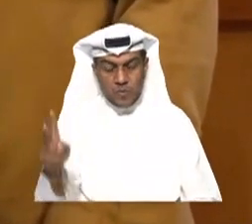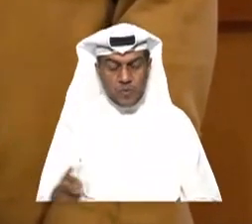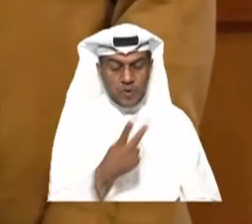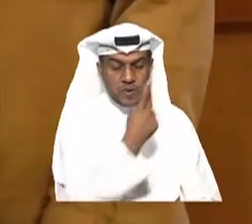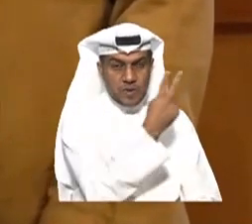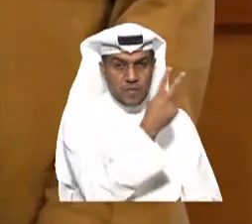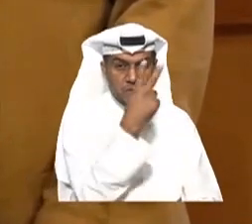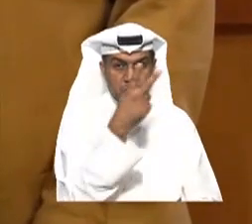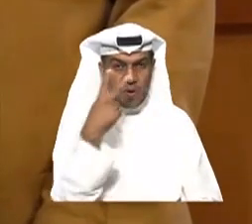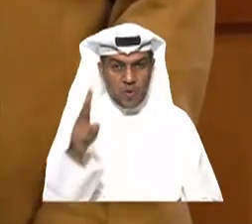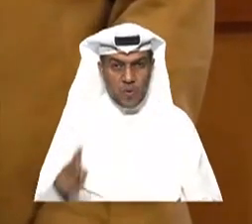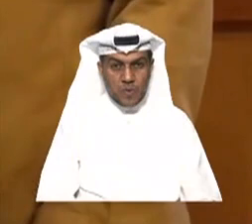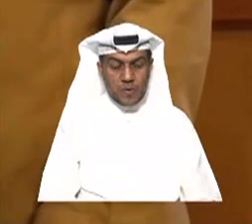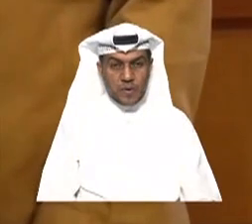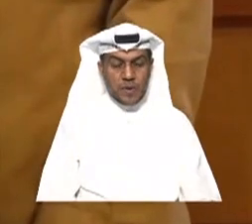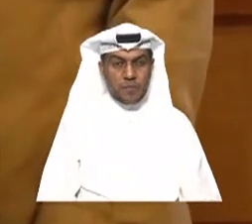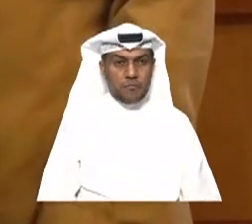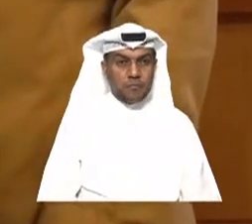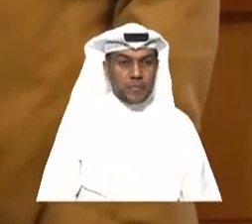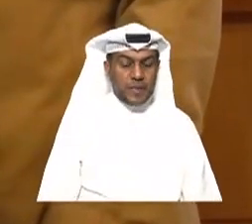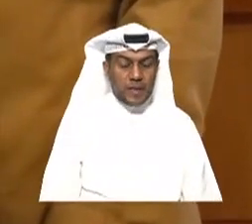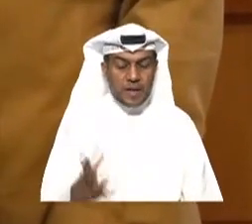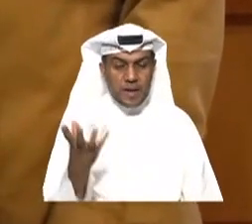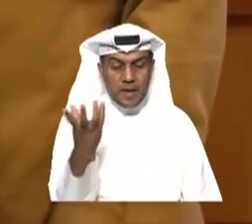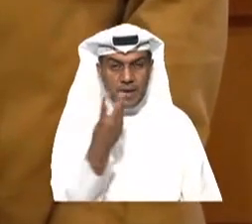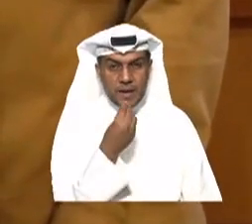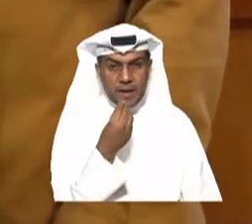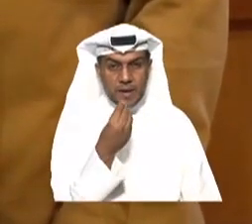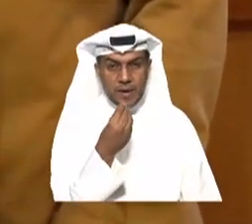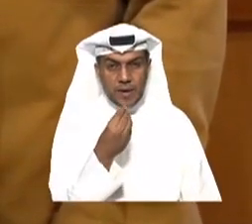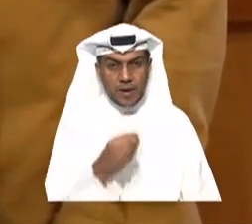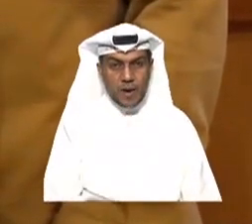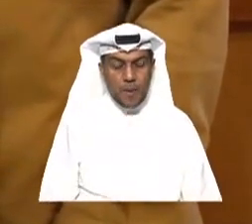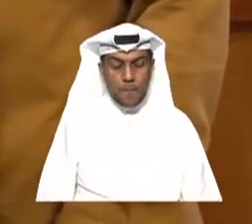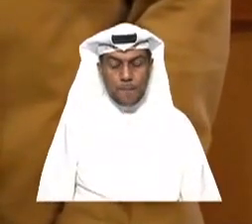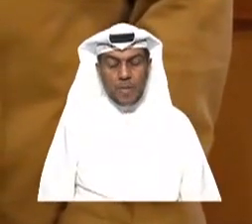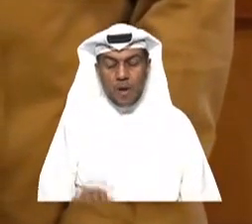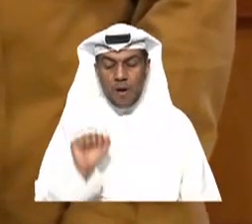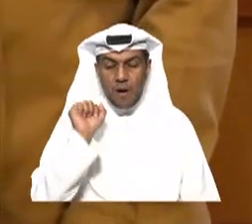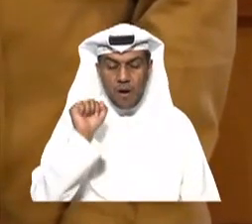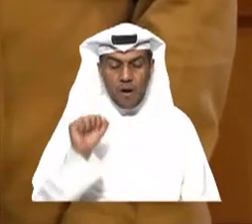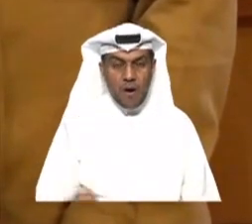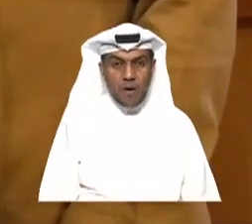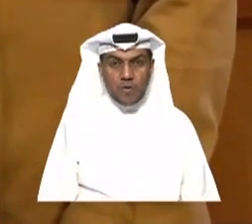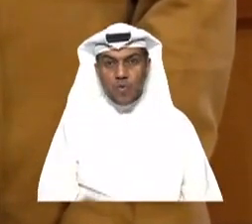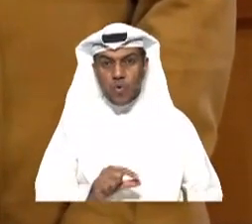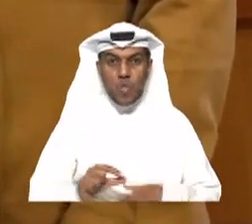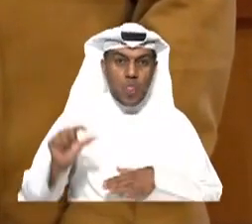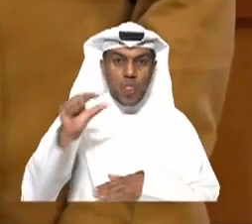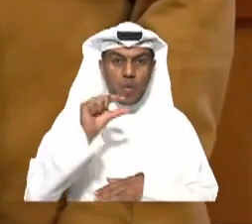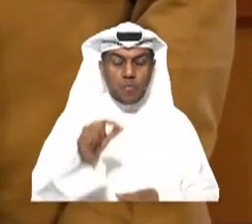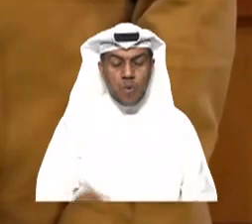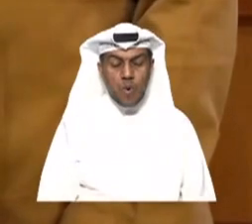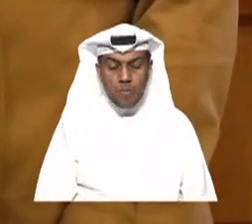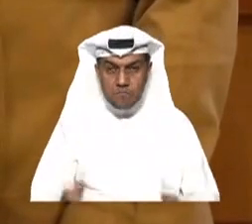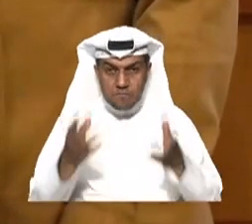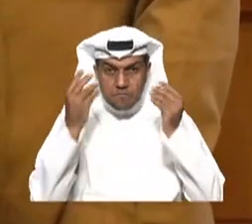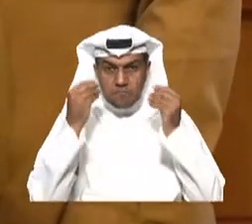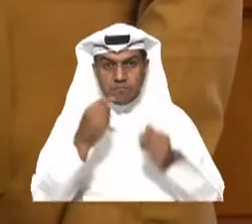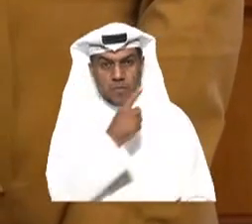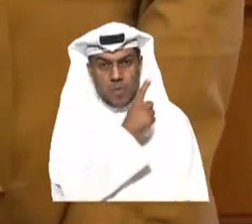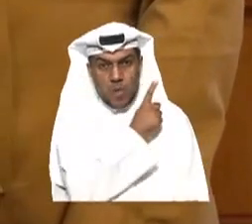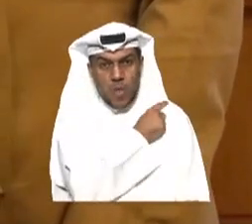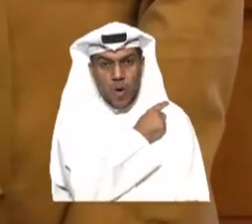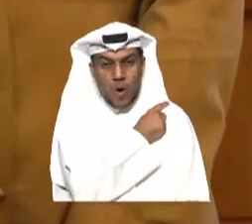2021-2022 الدفعة 12 الحاصلين على دبلوم في علوم الشرطة من الطالبات ضباط الاختصاص